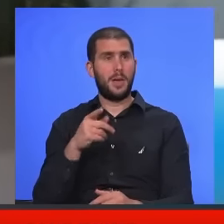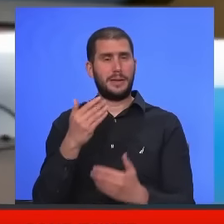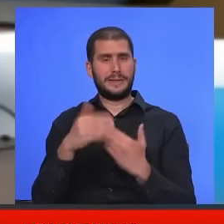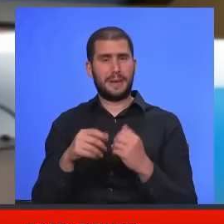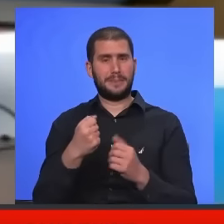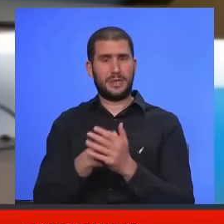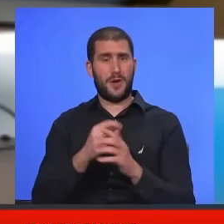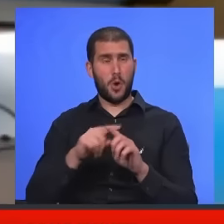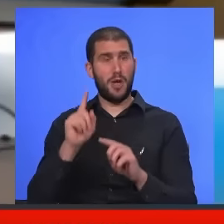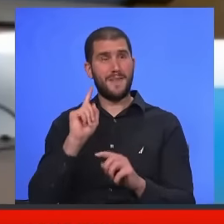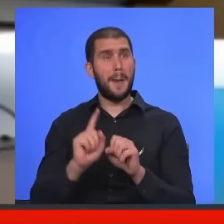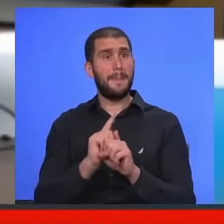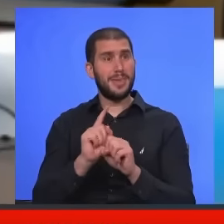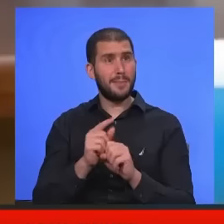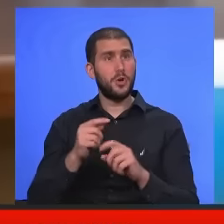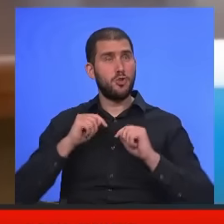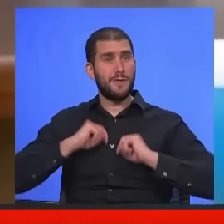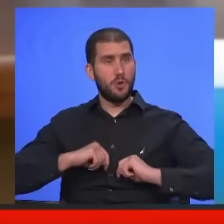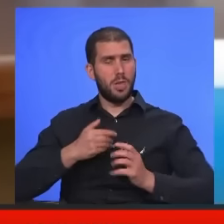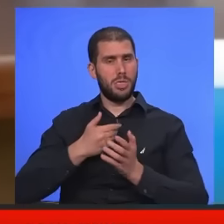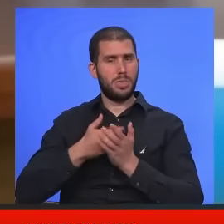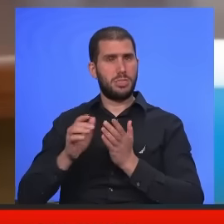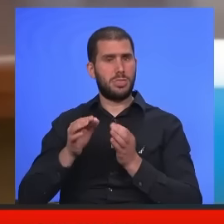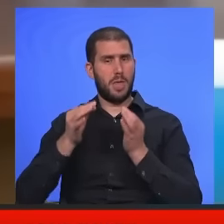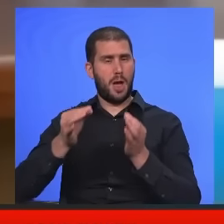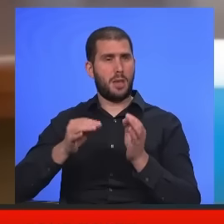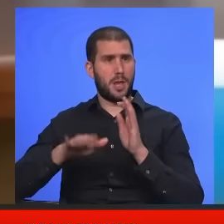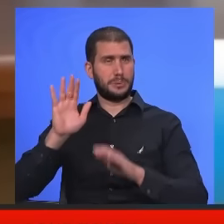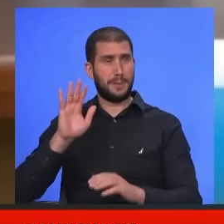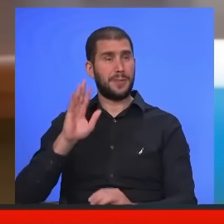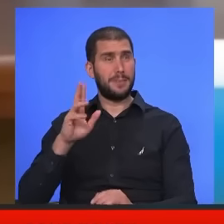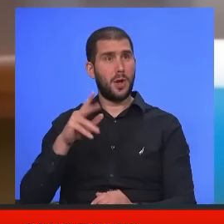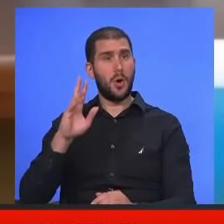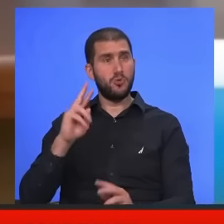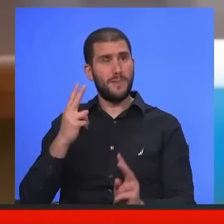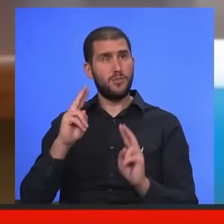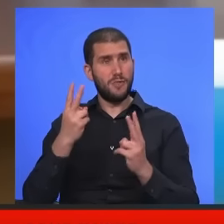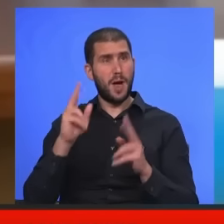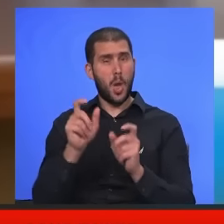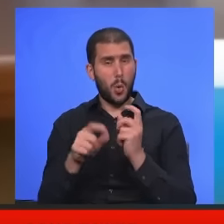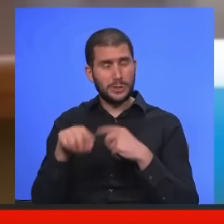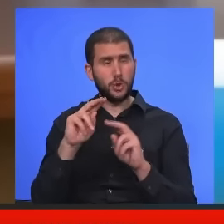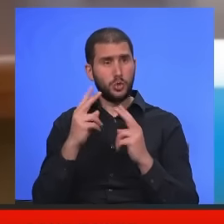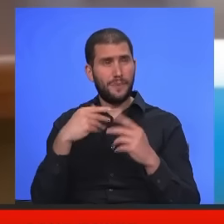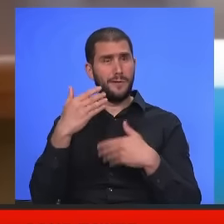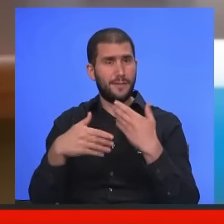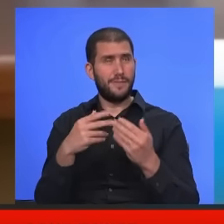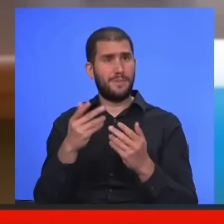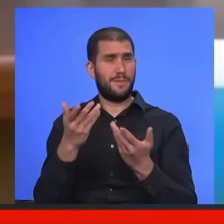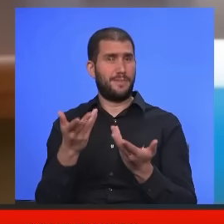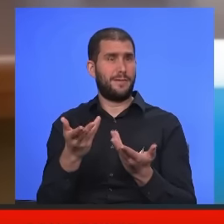החודש, אבל בינתיים יושב הראש דחה את ההצבעה. אם זה יהיה עוד פעם על אותה אוכלוסייה ועוד פעם על אותה